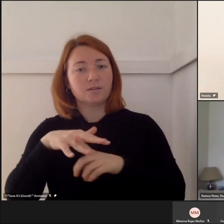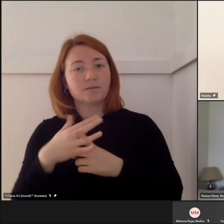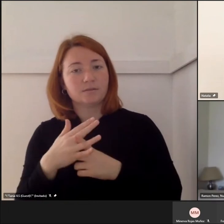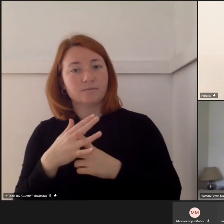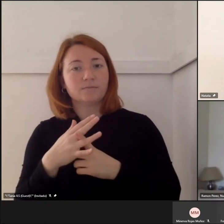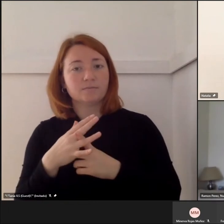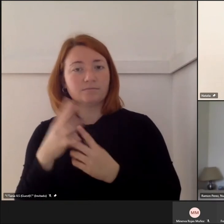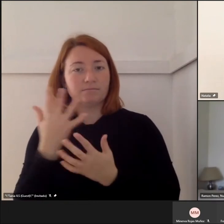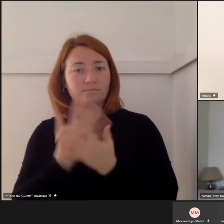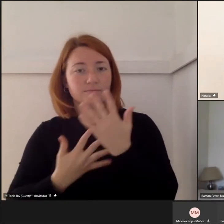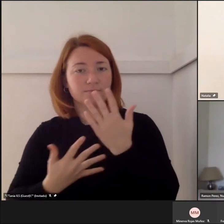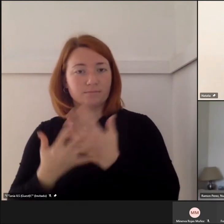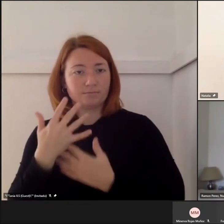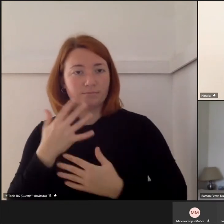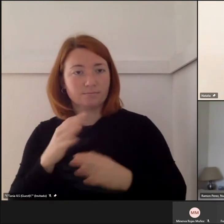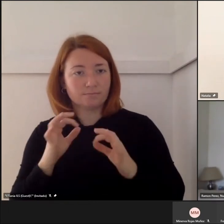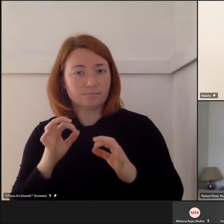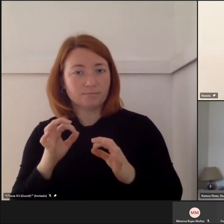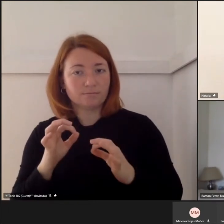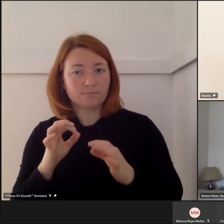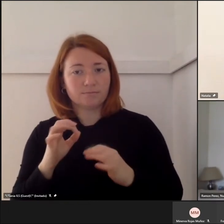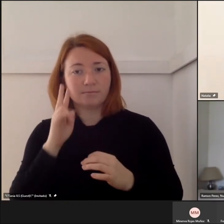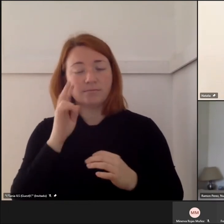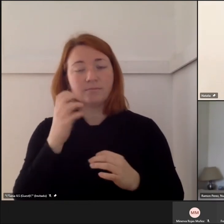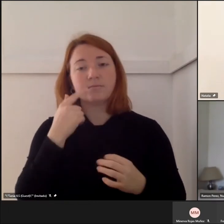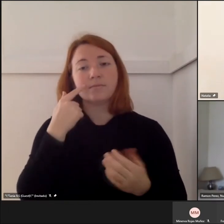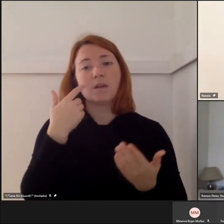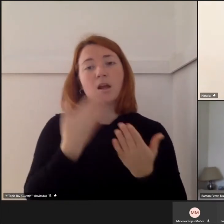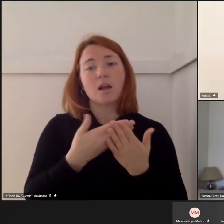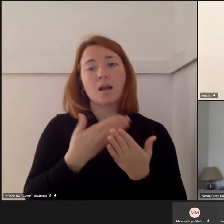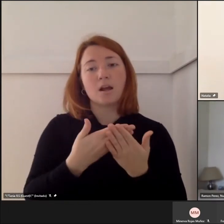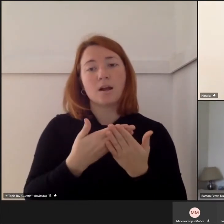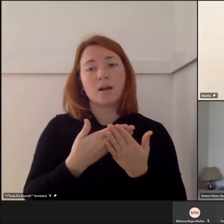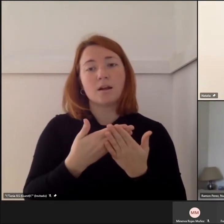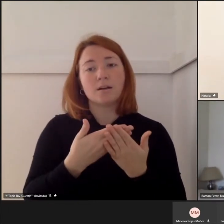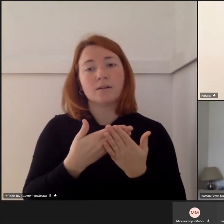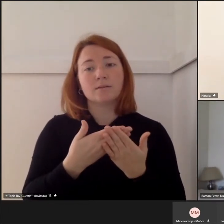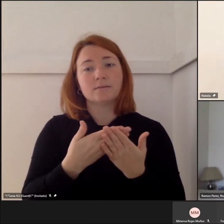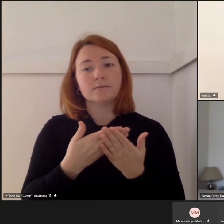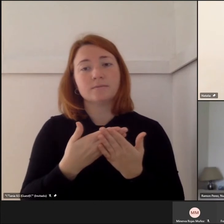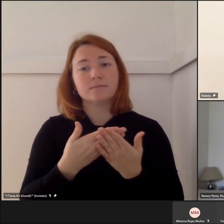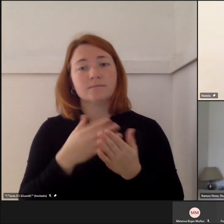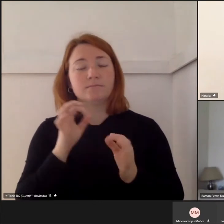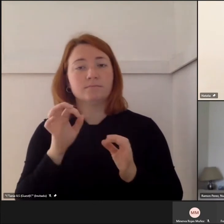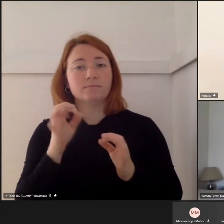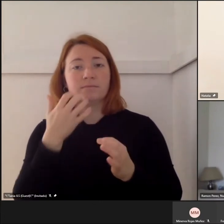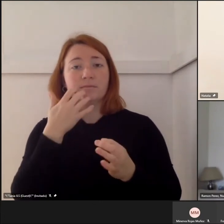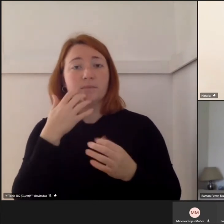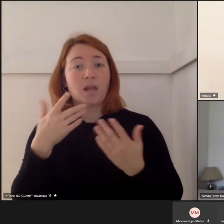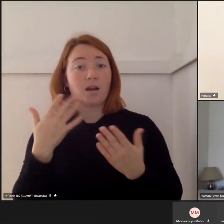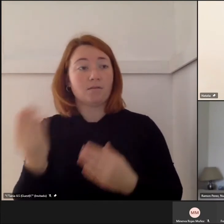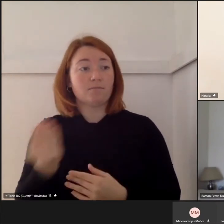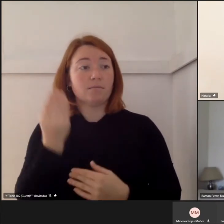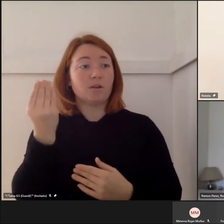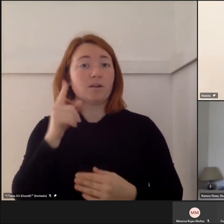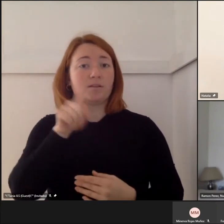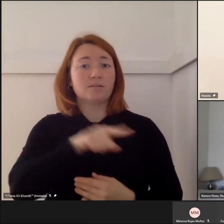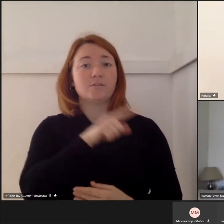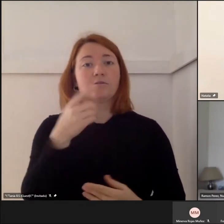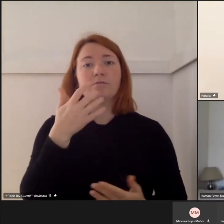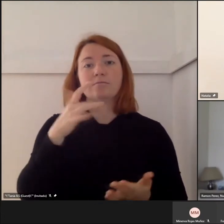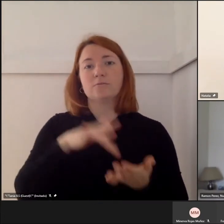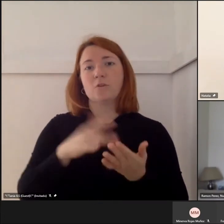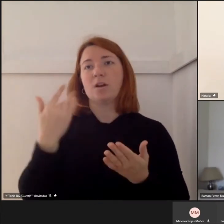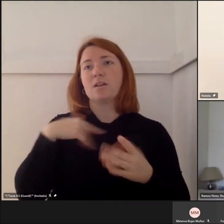híbrid, no? I per tant, doncs, en veure si això es garanteix al llarg del temps, no? Si això ha anat millorant o no al llarg del temps, si les